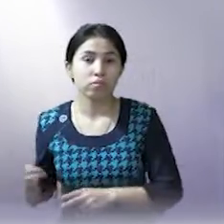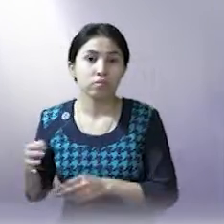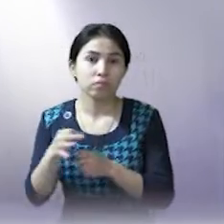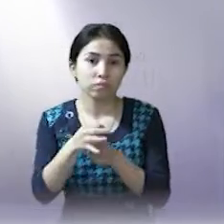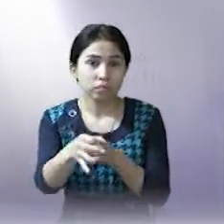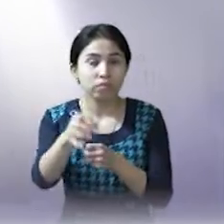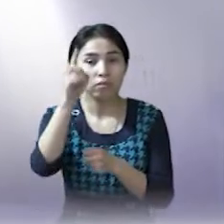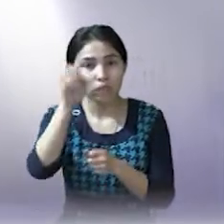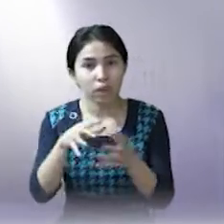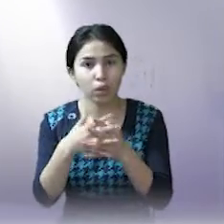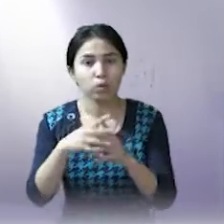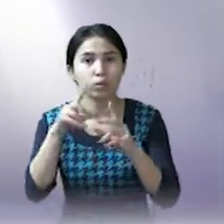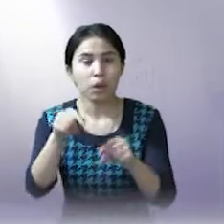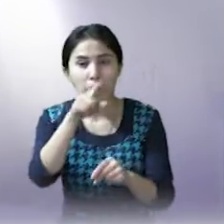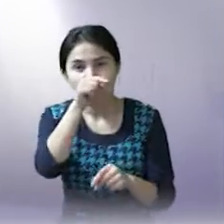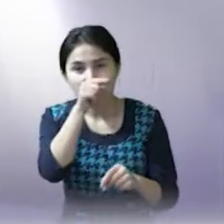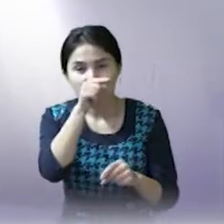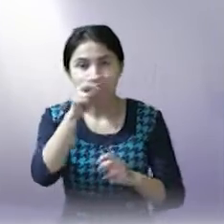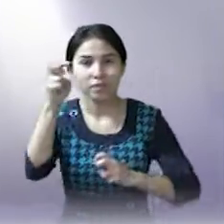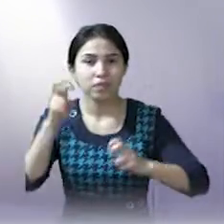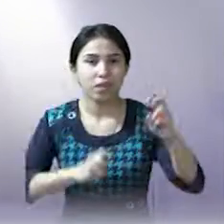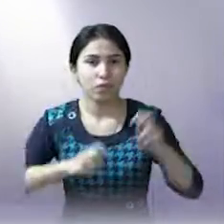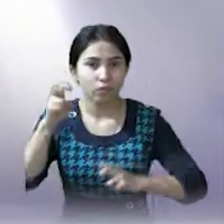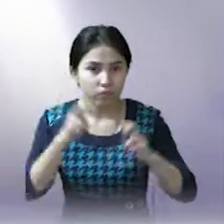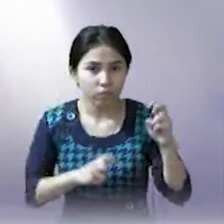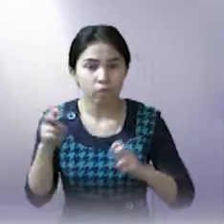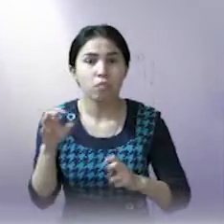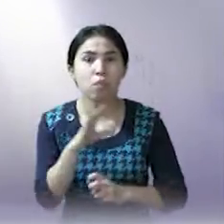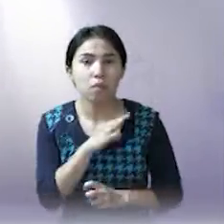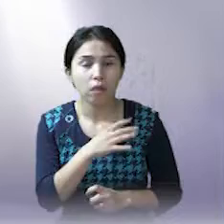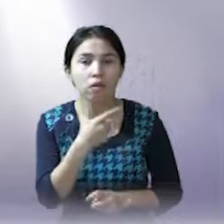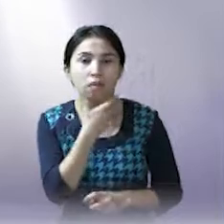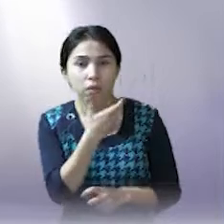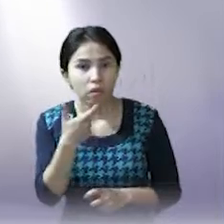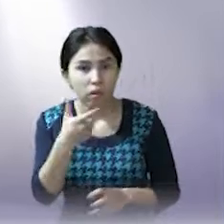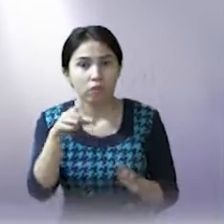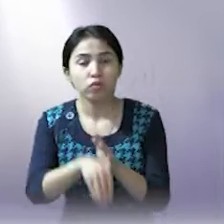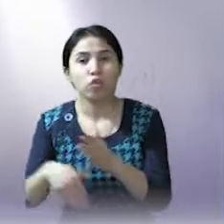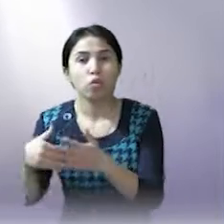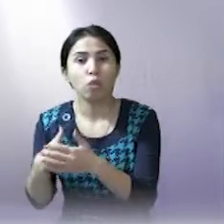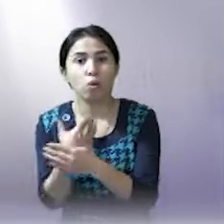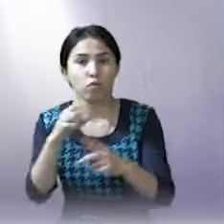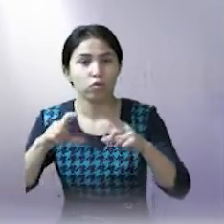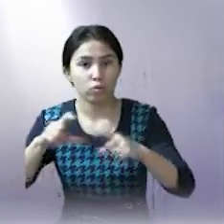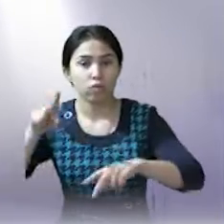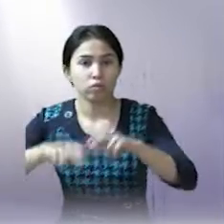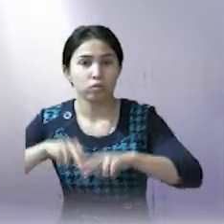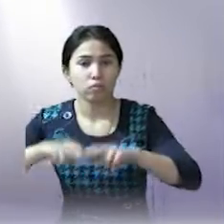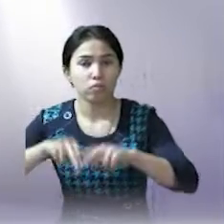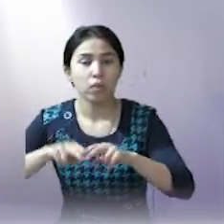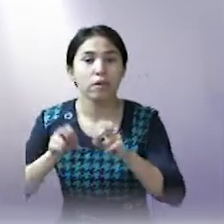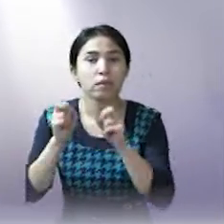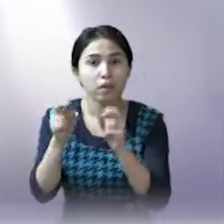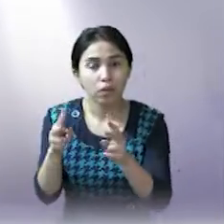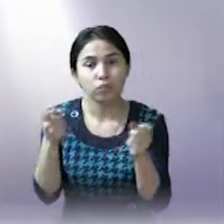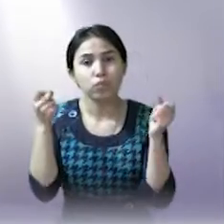бұрды. Аудандағы құс фабрикасы мен іргетасы қаланып, бой көтеріп жатқан жаңа мектептің құрылыс жұмыстарымен де танысты.